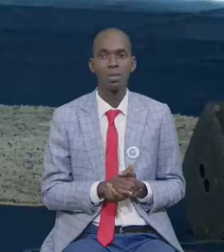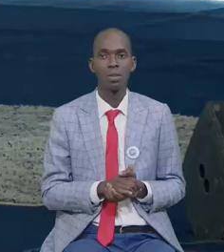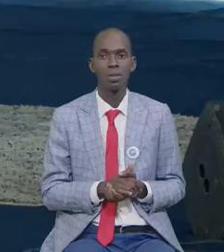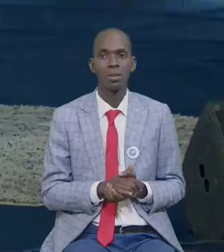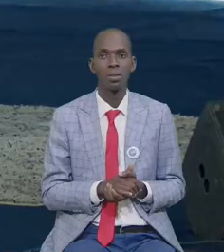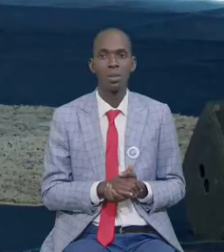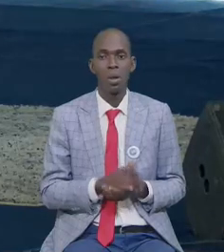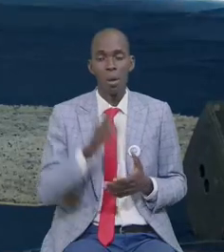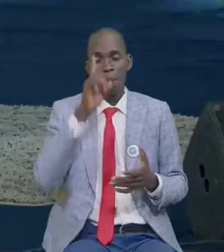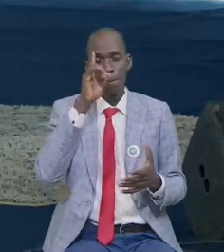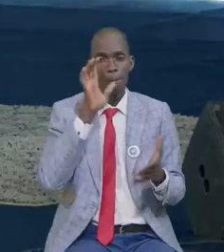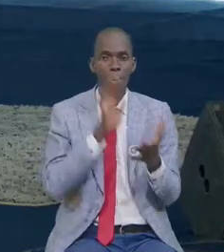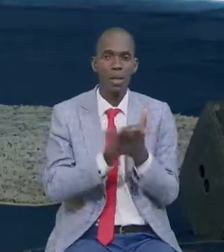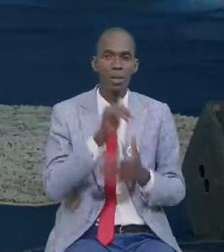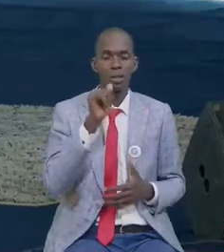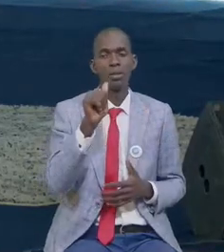Crois.